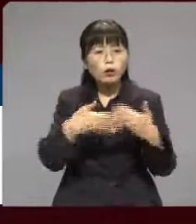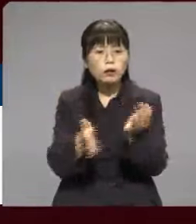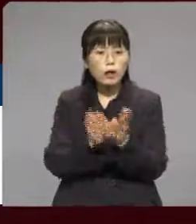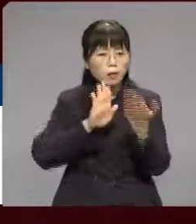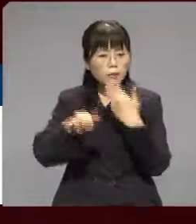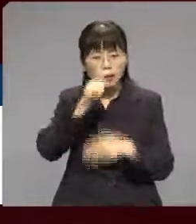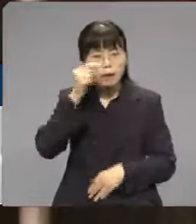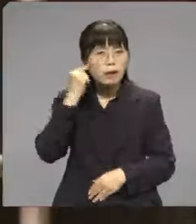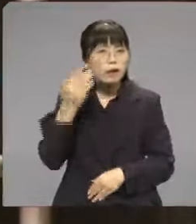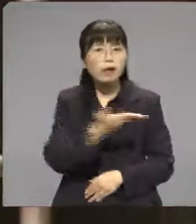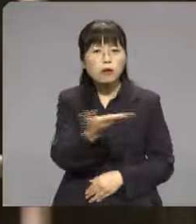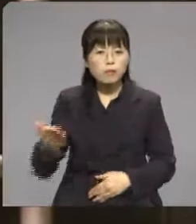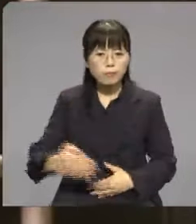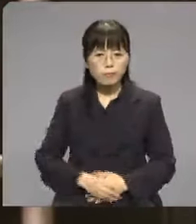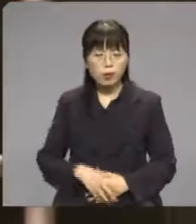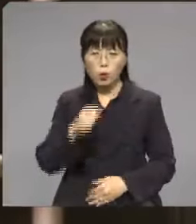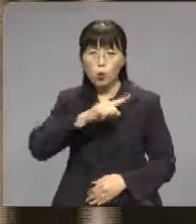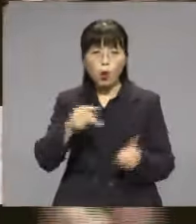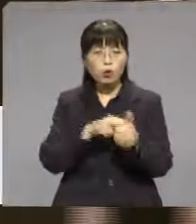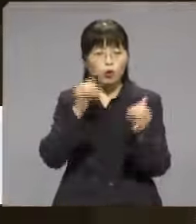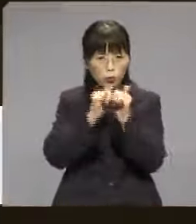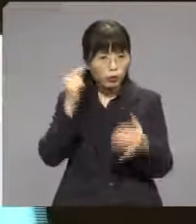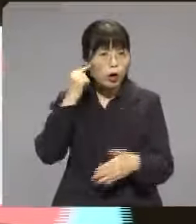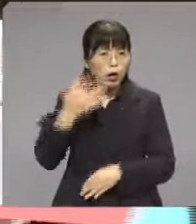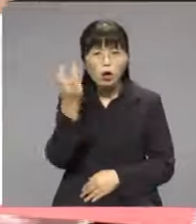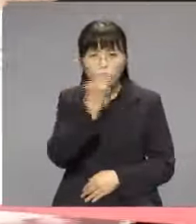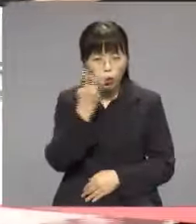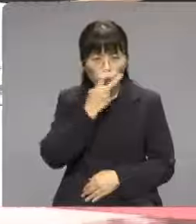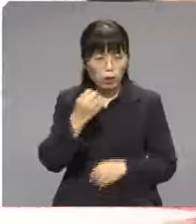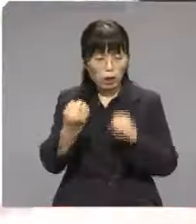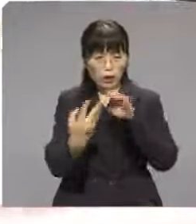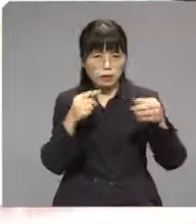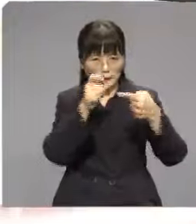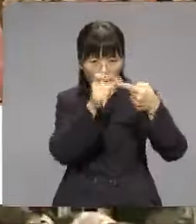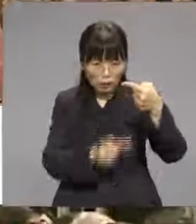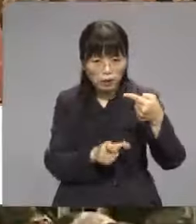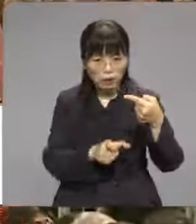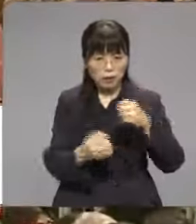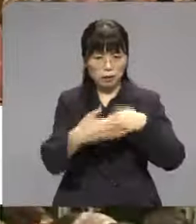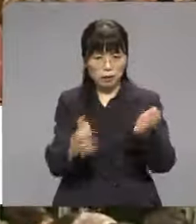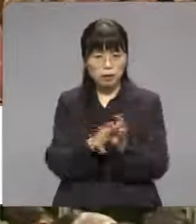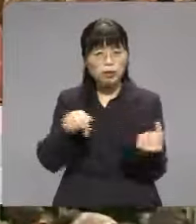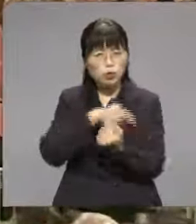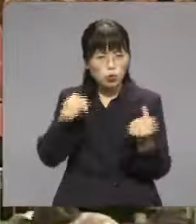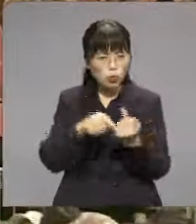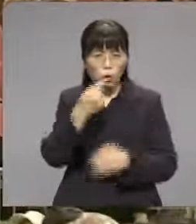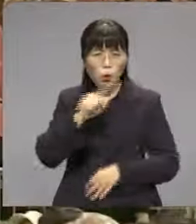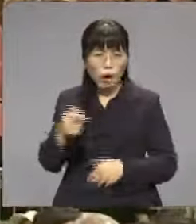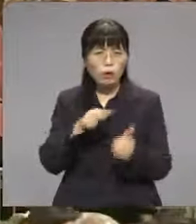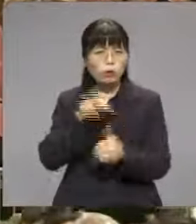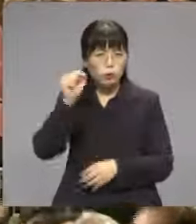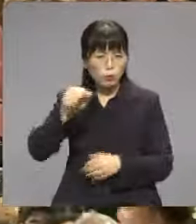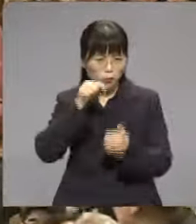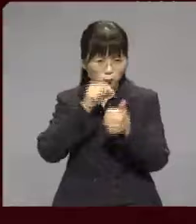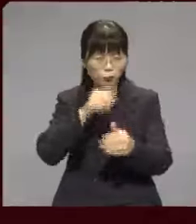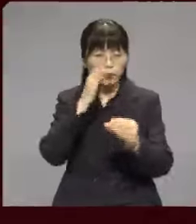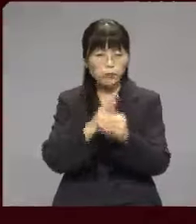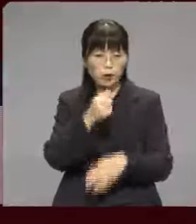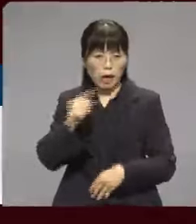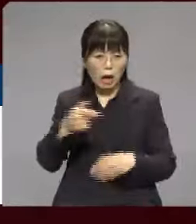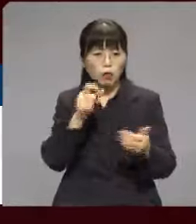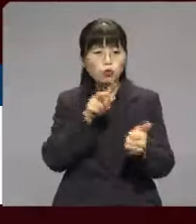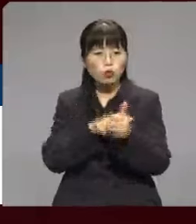미래가 있습니까, 여러분? 원 후보는 여론조사와 댓글팀 운영 의혹을 제기하며 한 후보를 정조준했습니다. 한